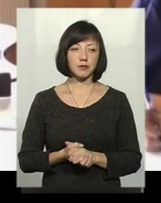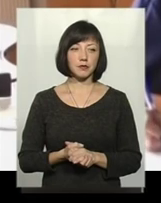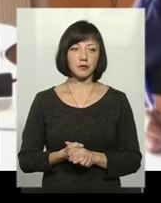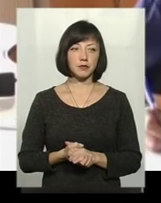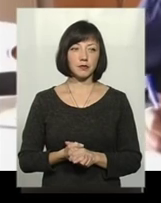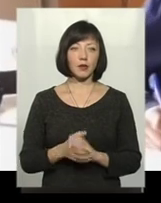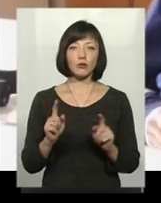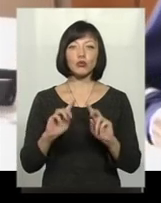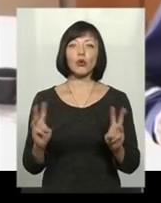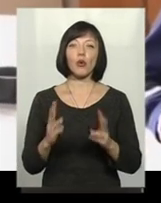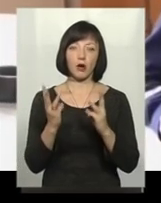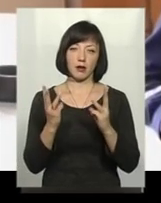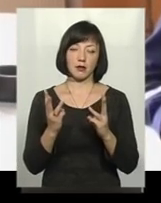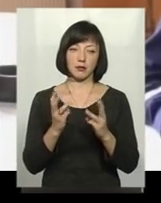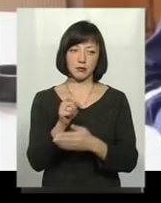Що горить?